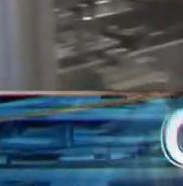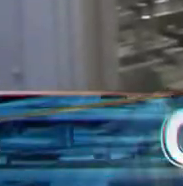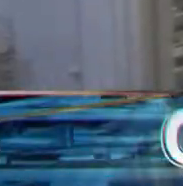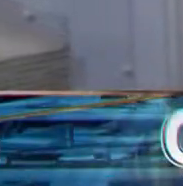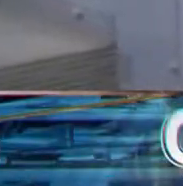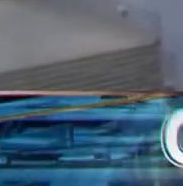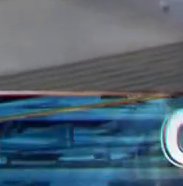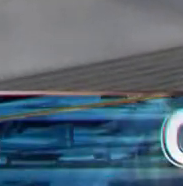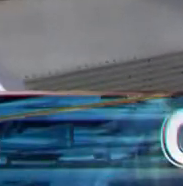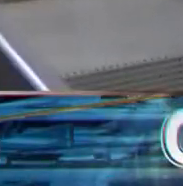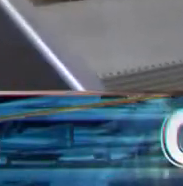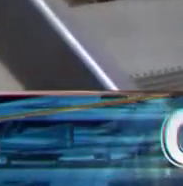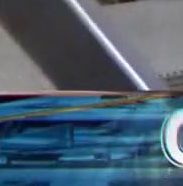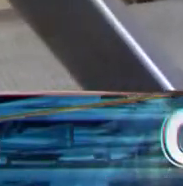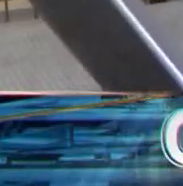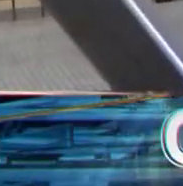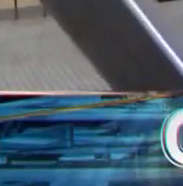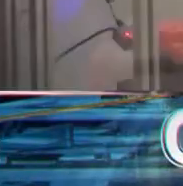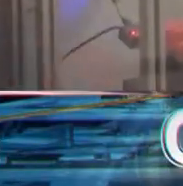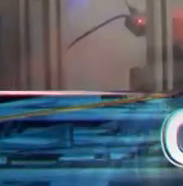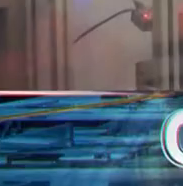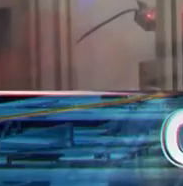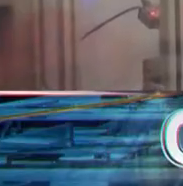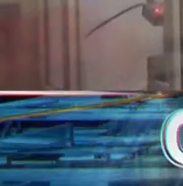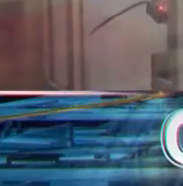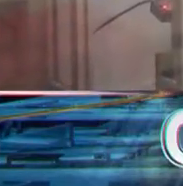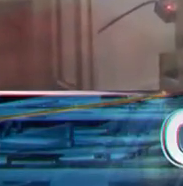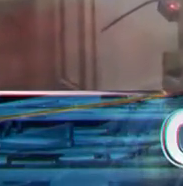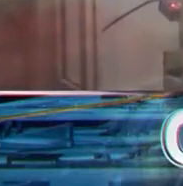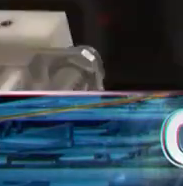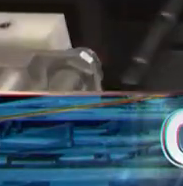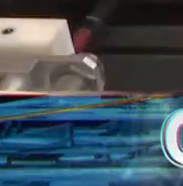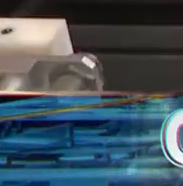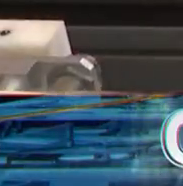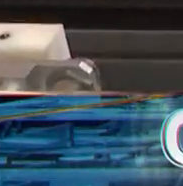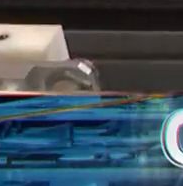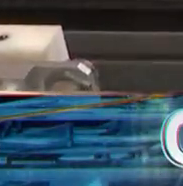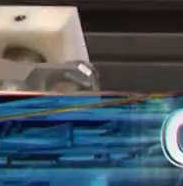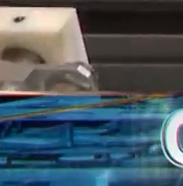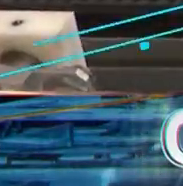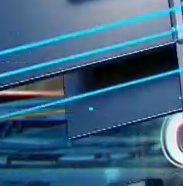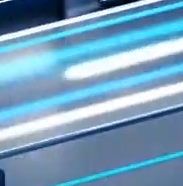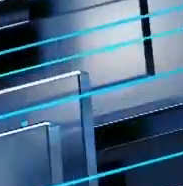Зеленые технологии. Производство аккумуляторов теперь станет экологически безопасным.